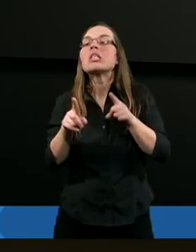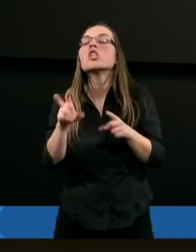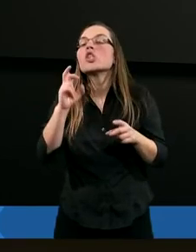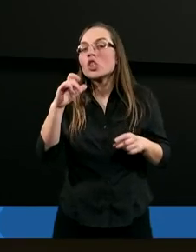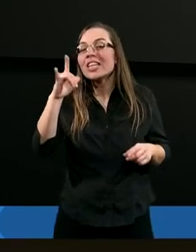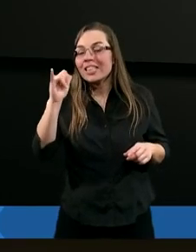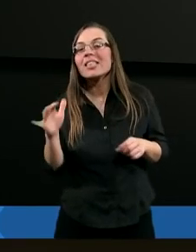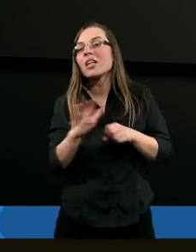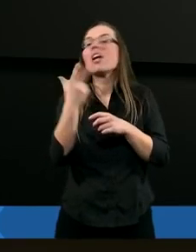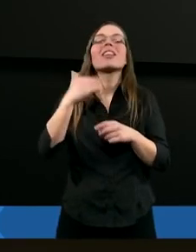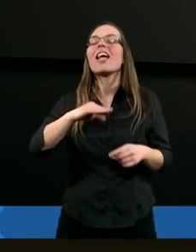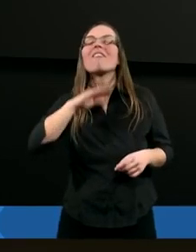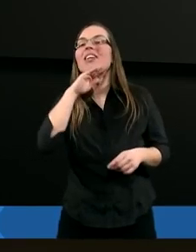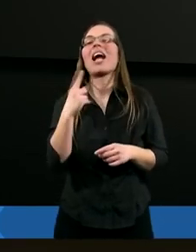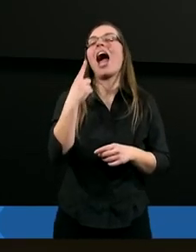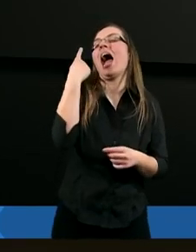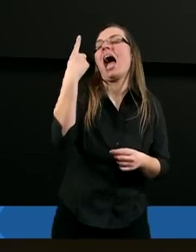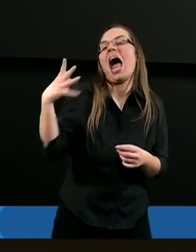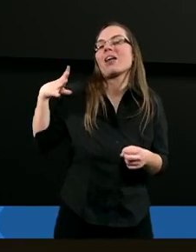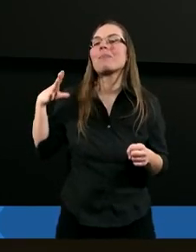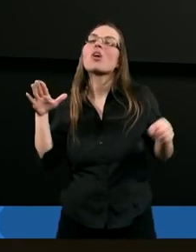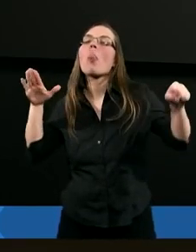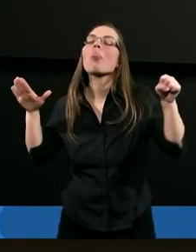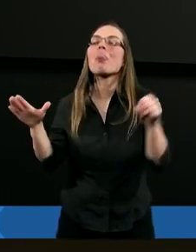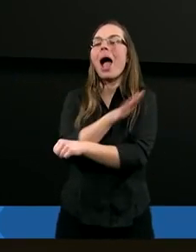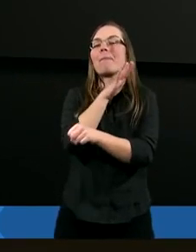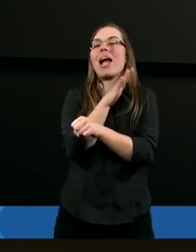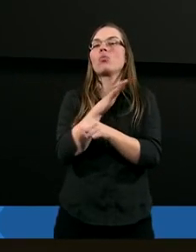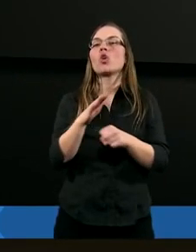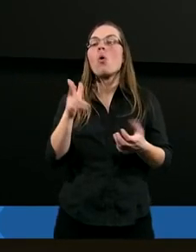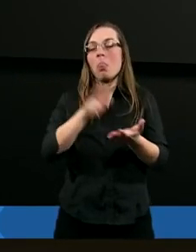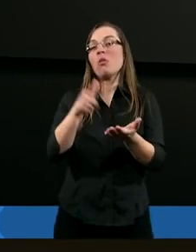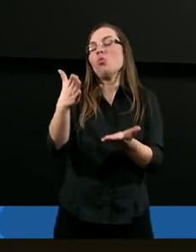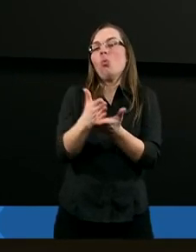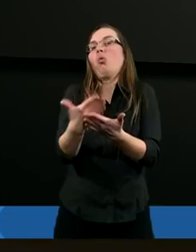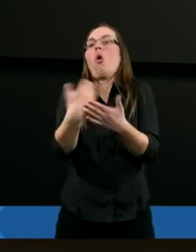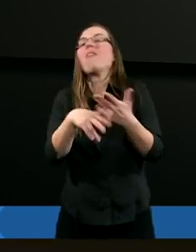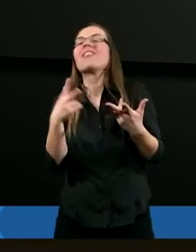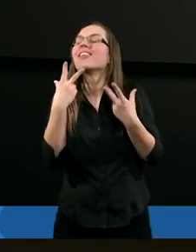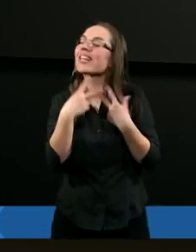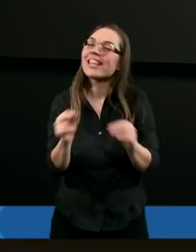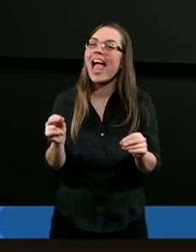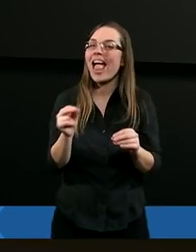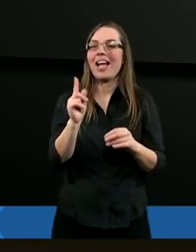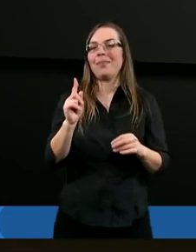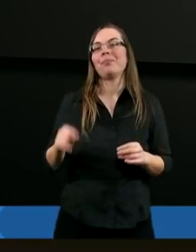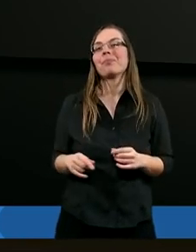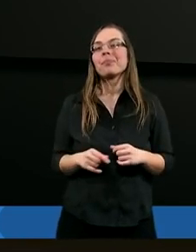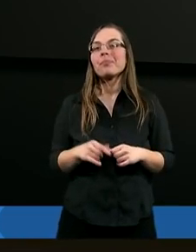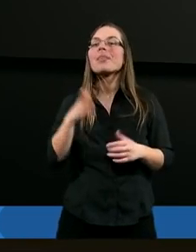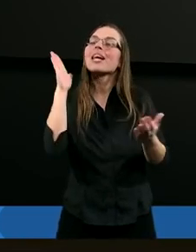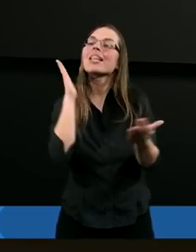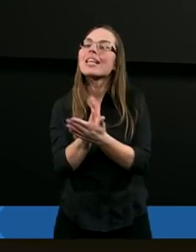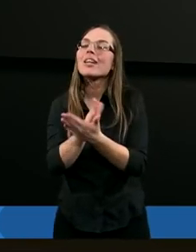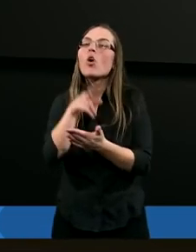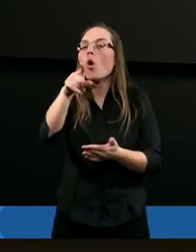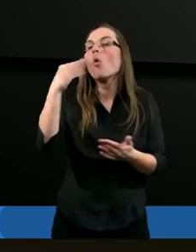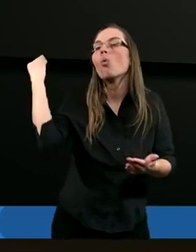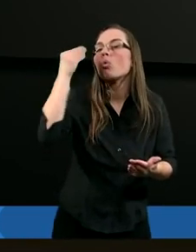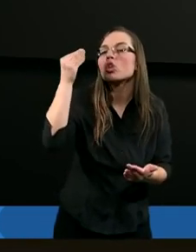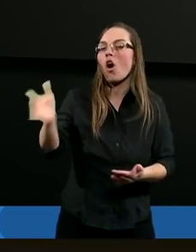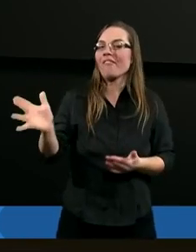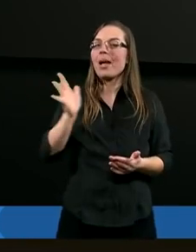nie wystarczy tam raz być napełnionym i na tym koniec. Tylko ci